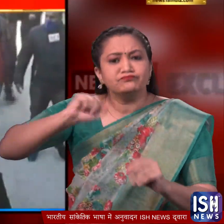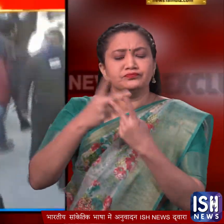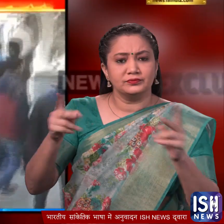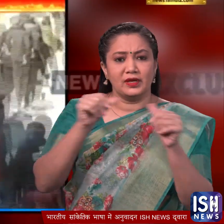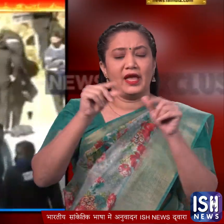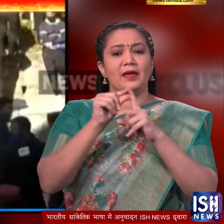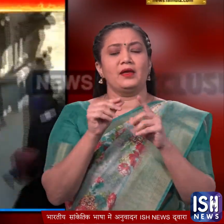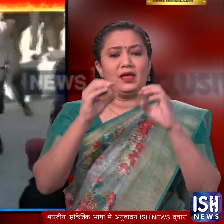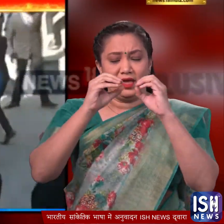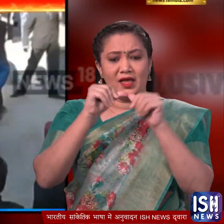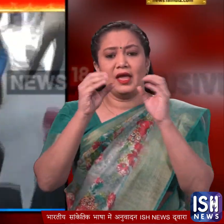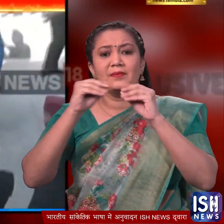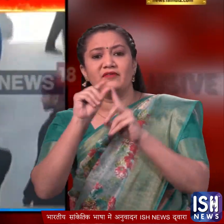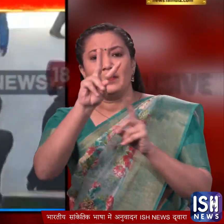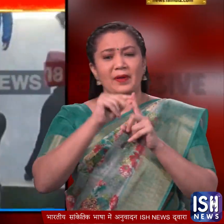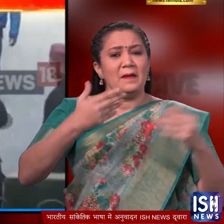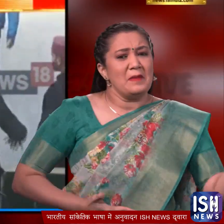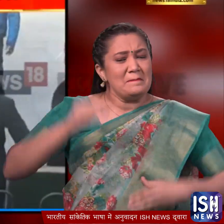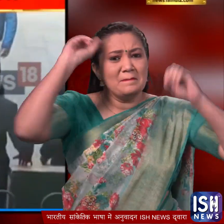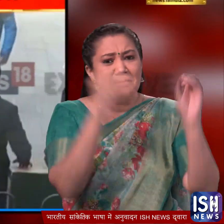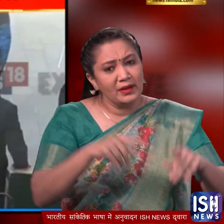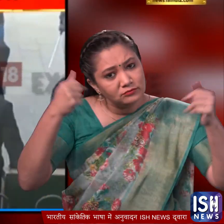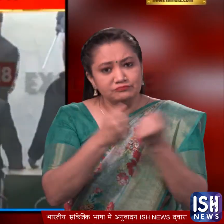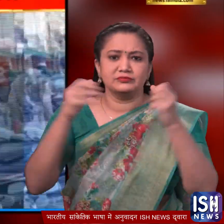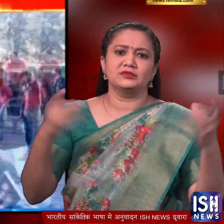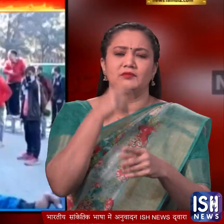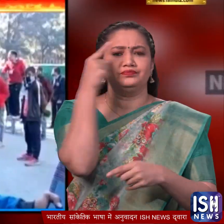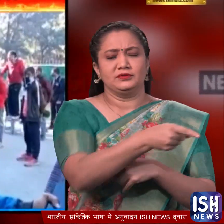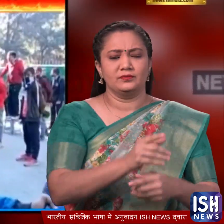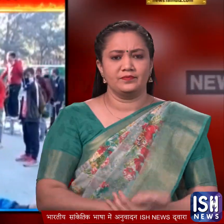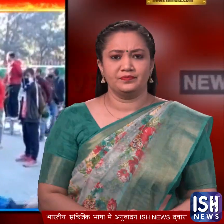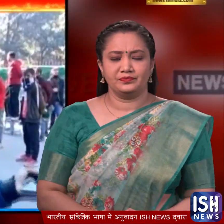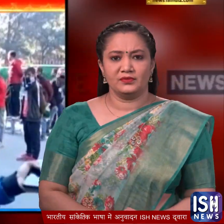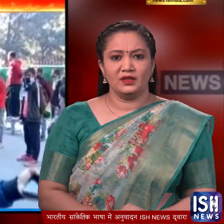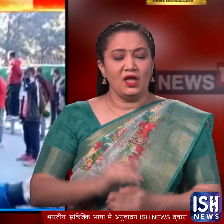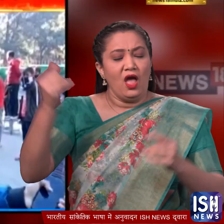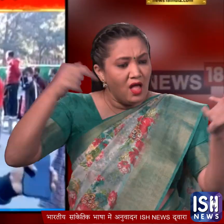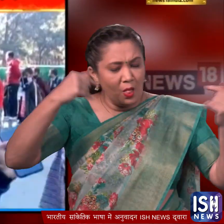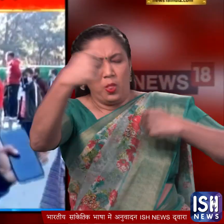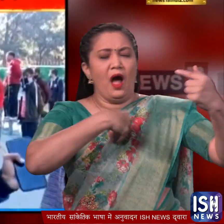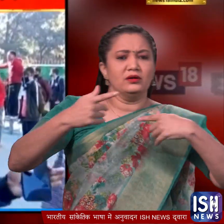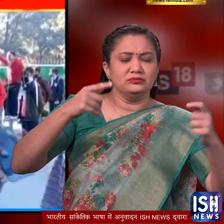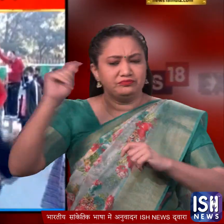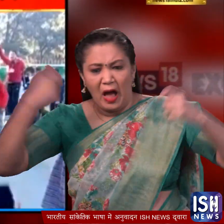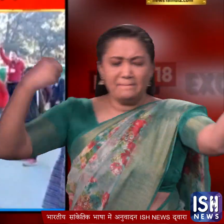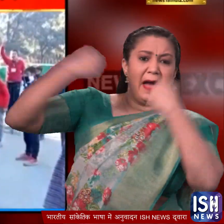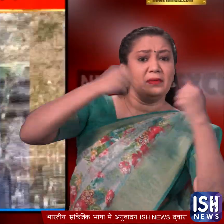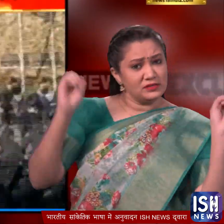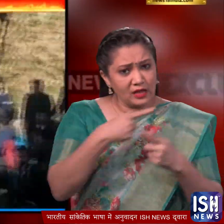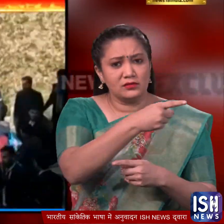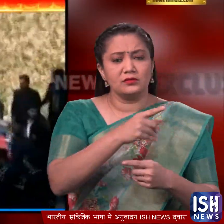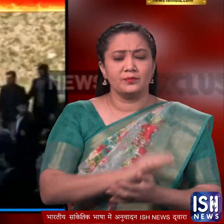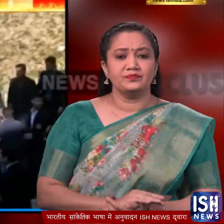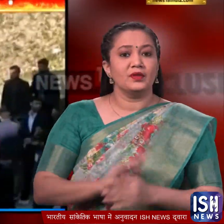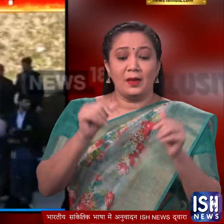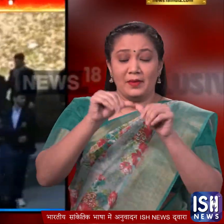वक्त एबीवीपी के छात्रों ने बदतमीजी की, जिसकी वजह से वहां विवाद हुआ। इकट्ठे हुए एकदम से उन्होंने गुंडागर्दी करते हुए दराट निकाले और सीधा हमला कर दिया।